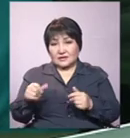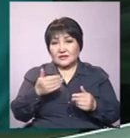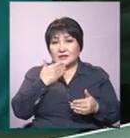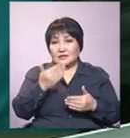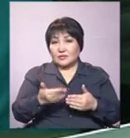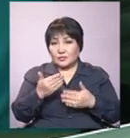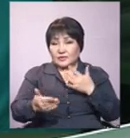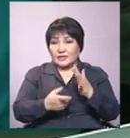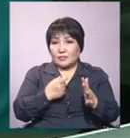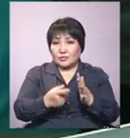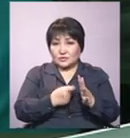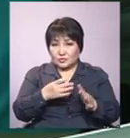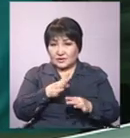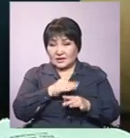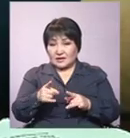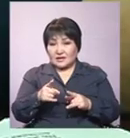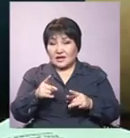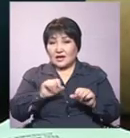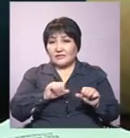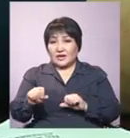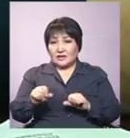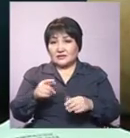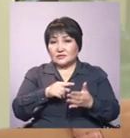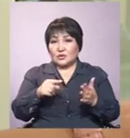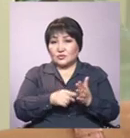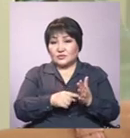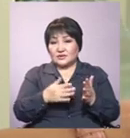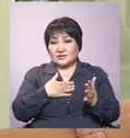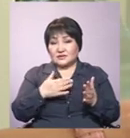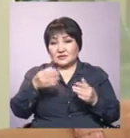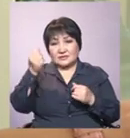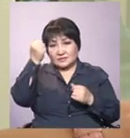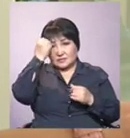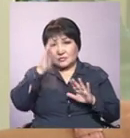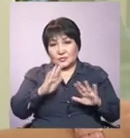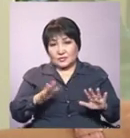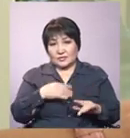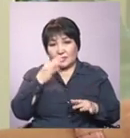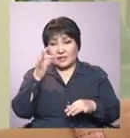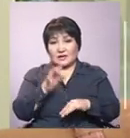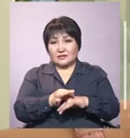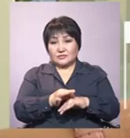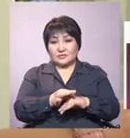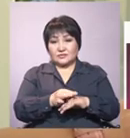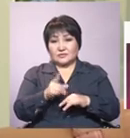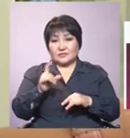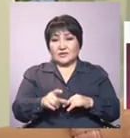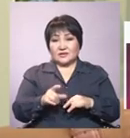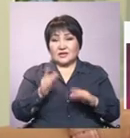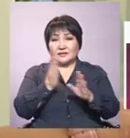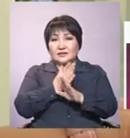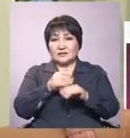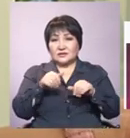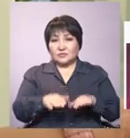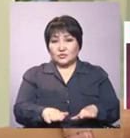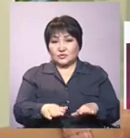адвокаттың қойған сұрақтарына есімде жоқ деп жауап берді. Бір бала ажал құшып, екінші бала тағдыр шешілен деп терген кезде